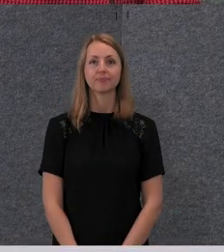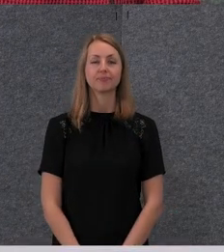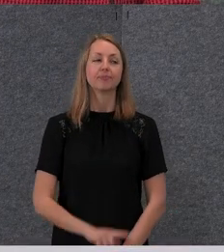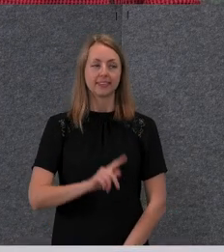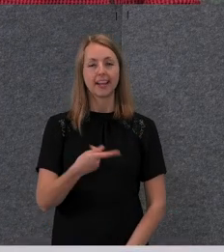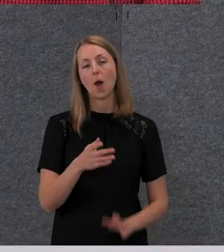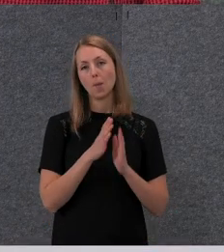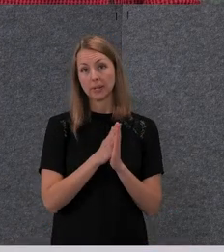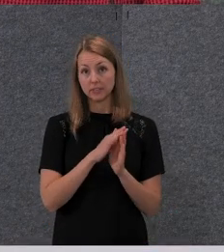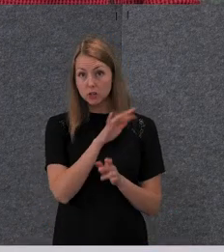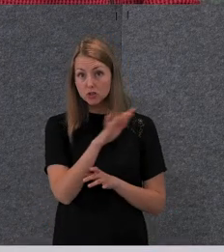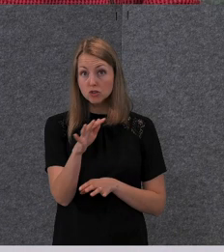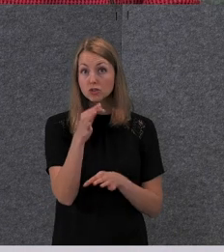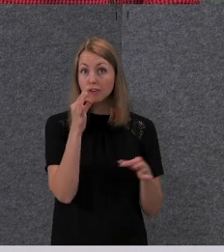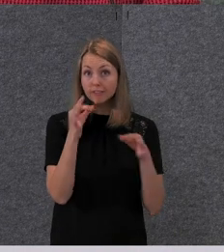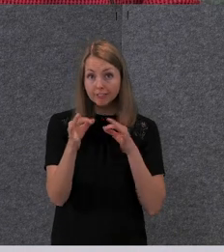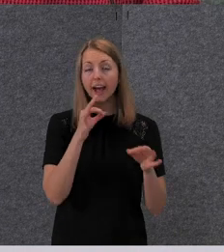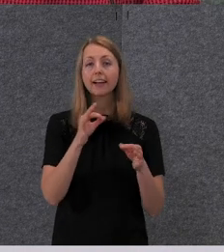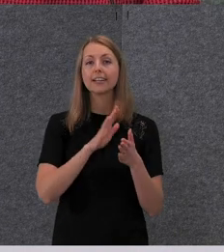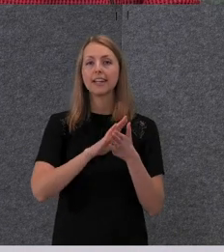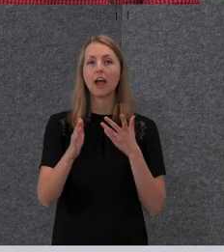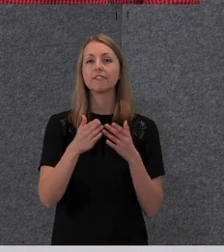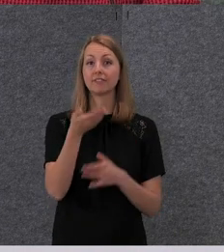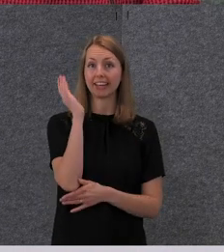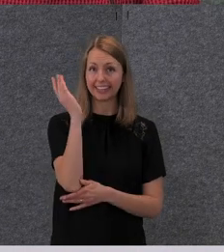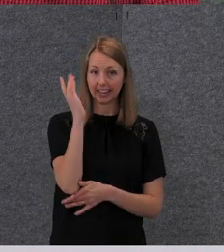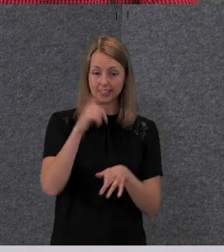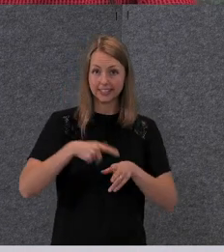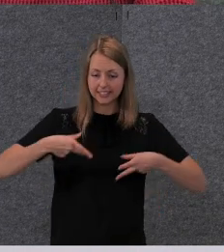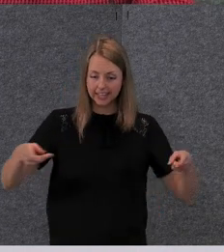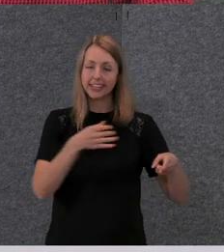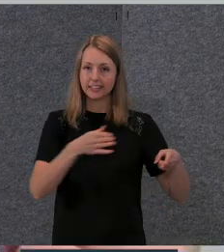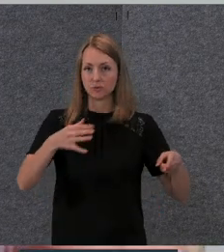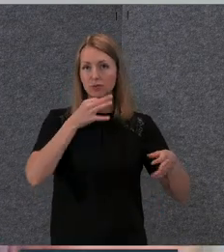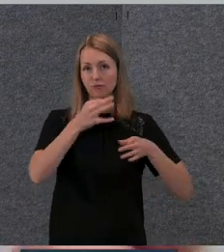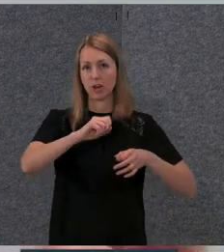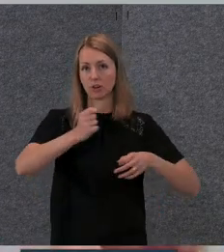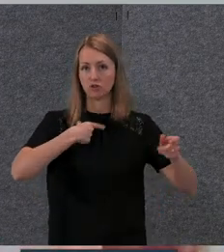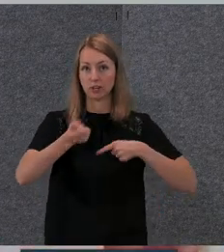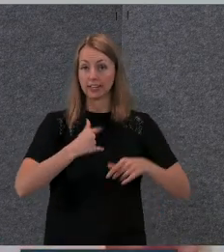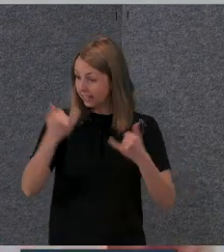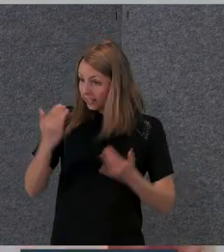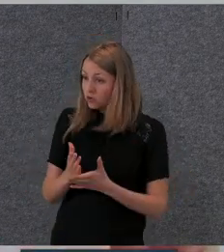herzliche Bitte, wenn ihr Fragen an Johannes habt, dann stellt sie bitte während der Vorstellungsrede von Johannes. Ist jetzt schon los?